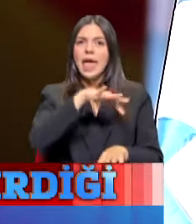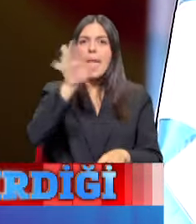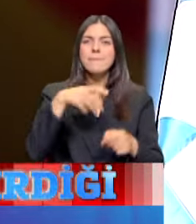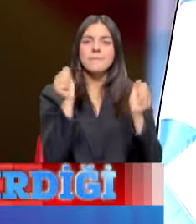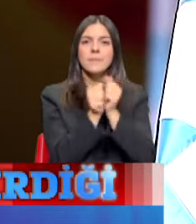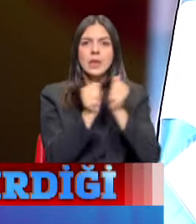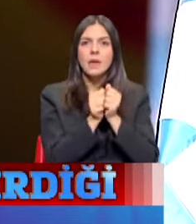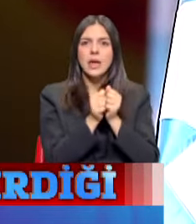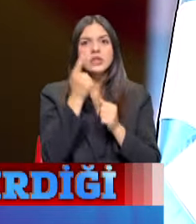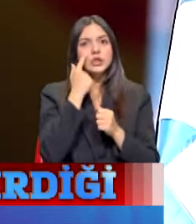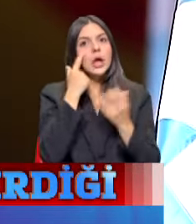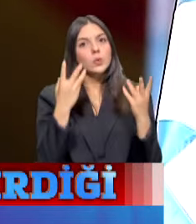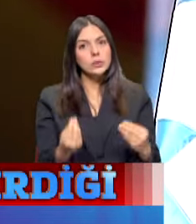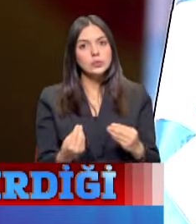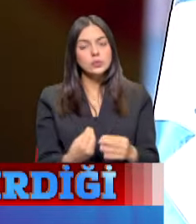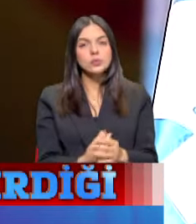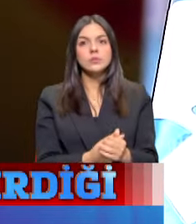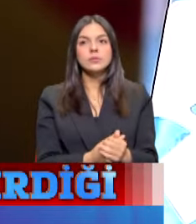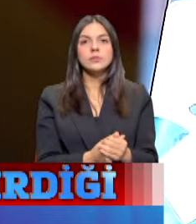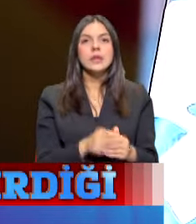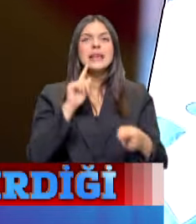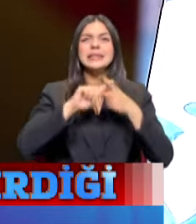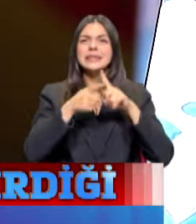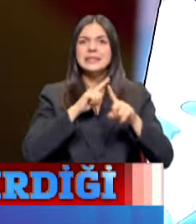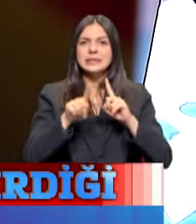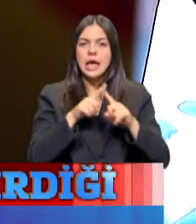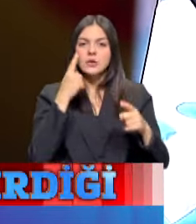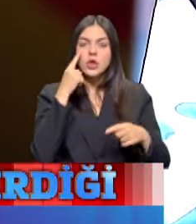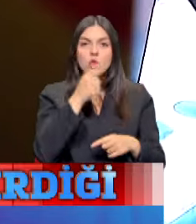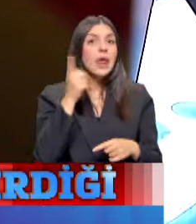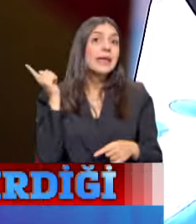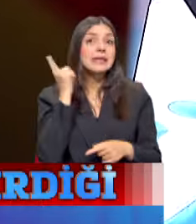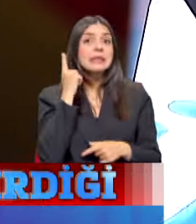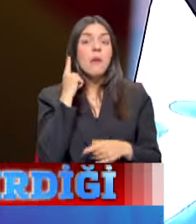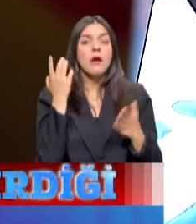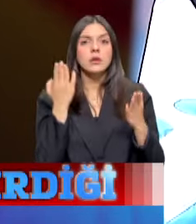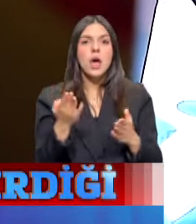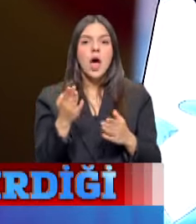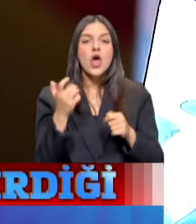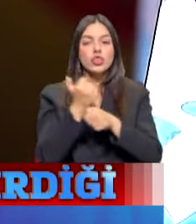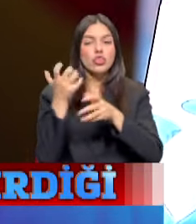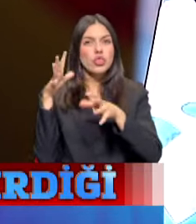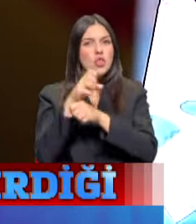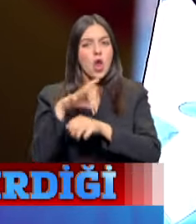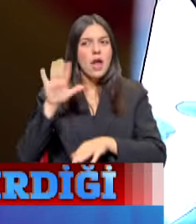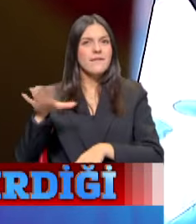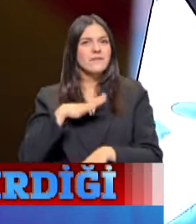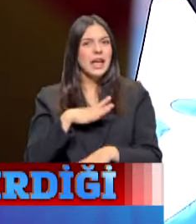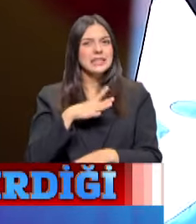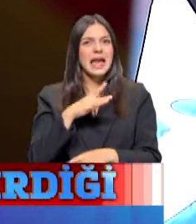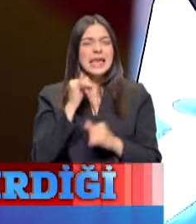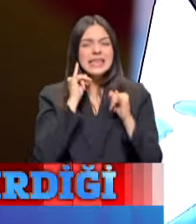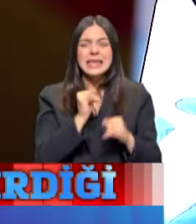beraber şahitlik ediyoruz. Siyaset kurumunun itibarına gölge düşüren kirli